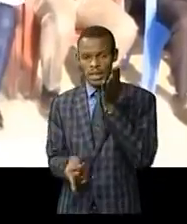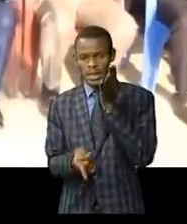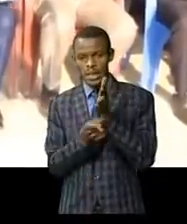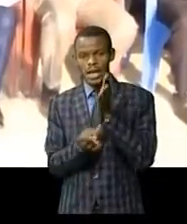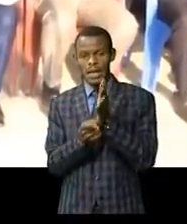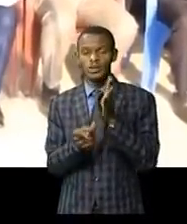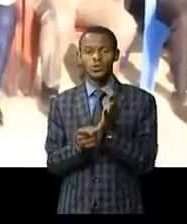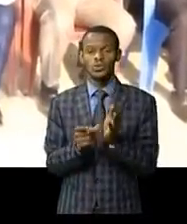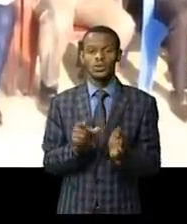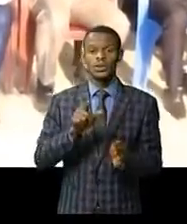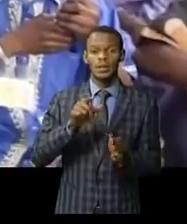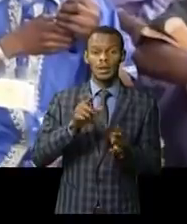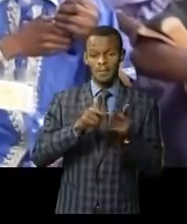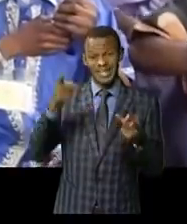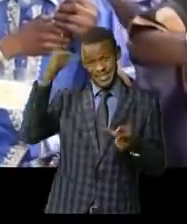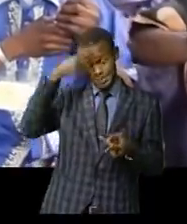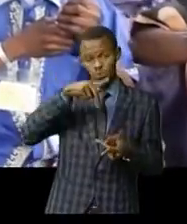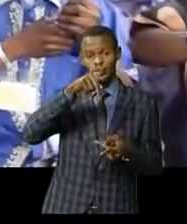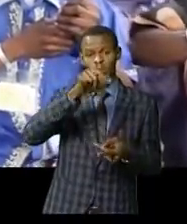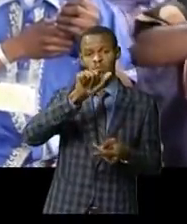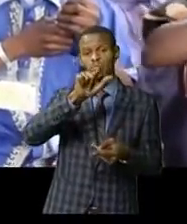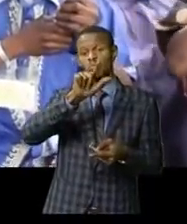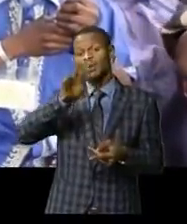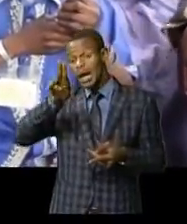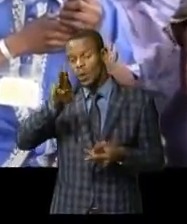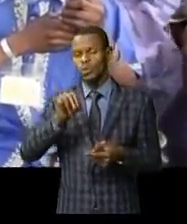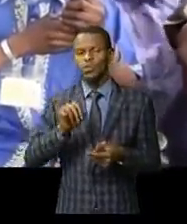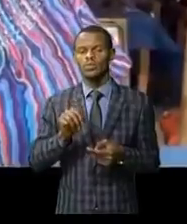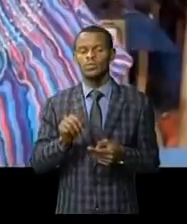remercié les chefs de l'État avant d'expliquer les rôles d'un sénateur.